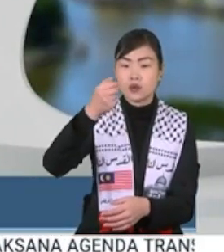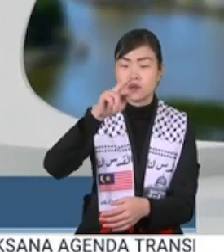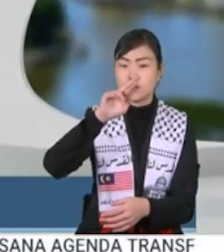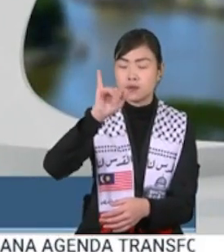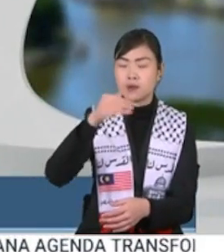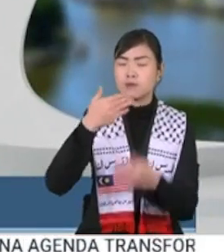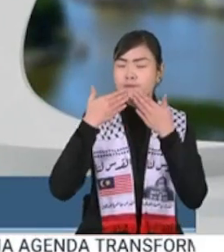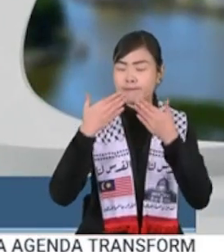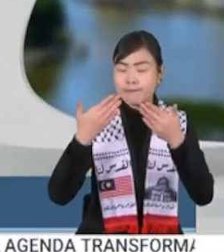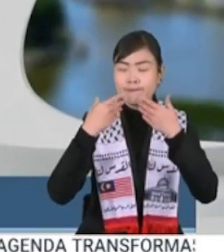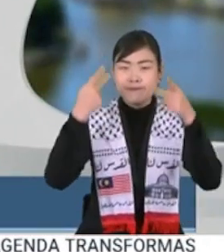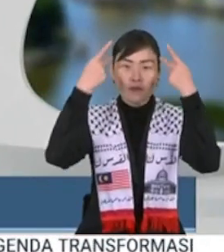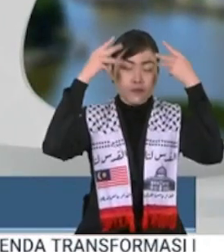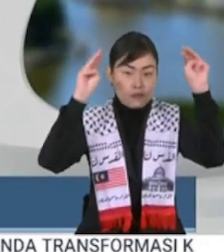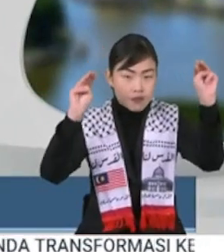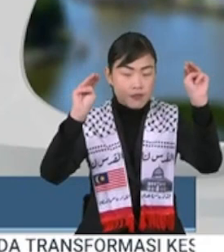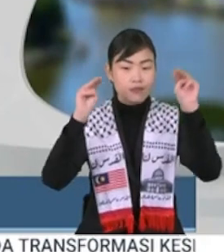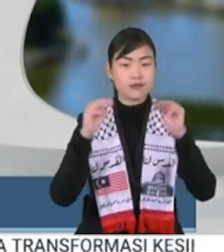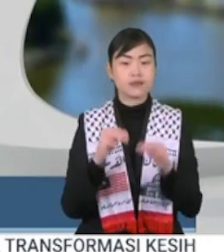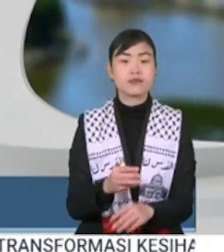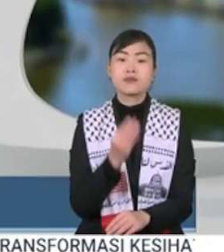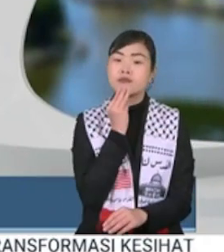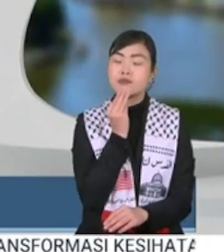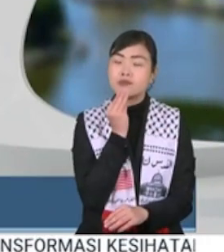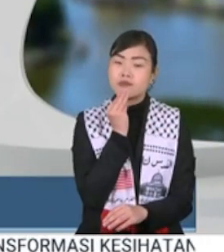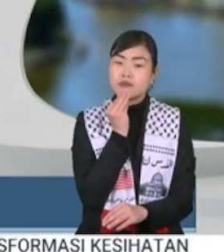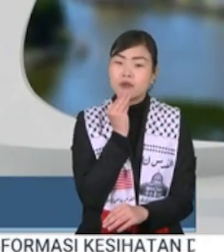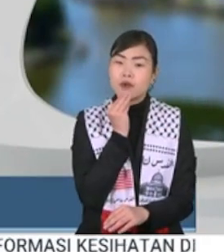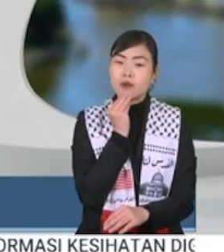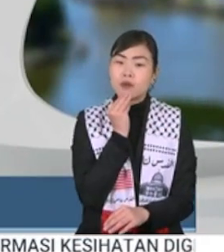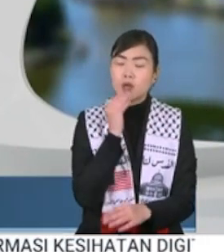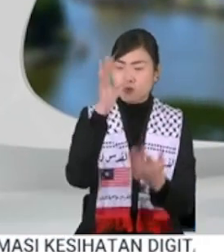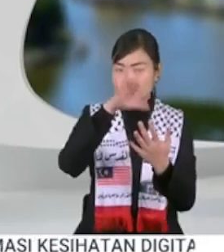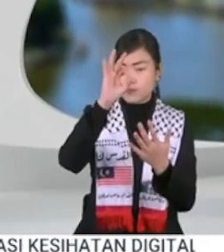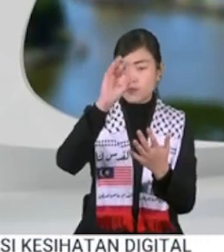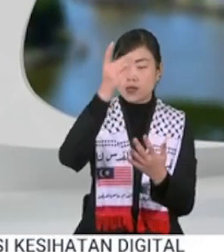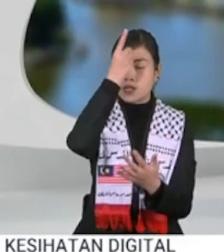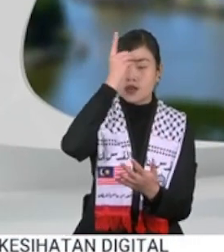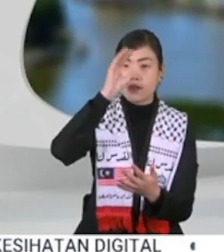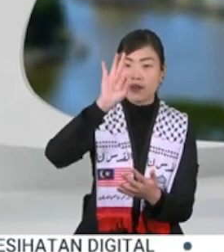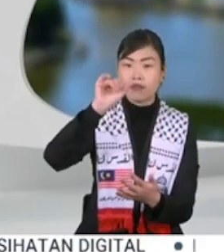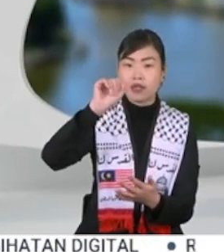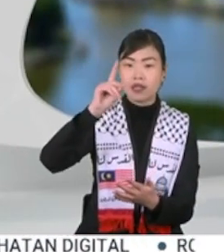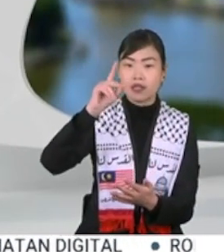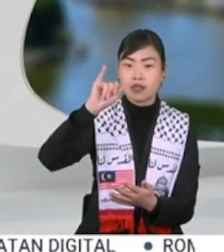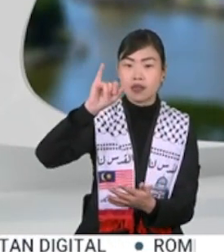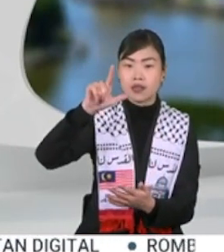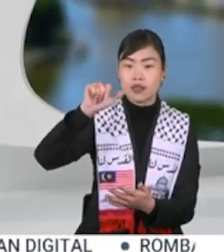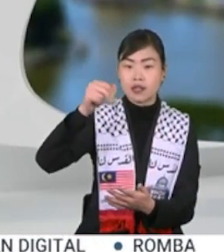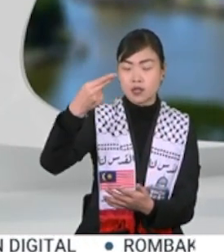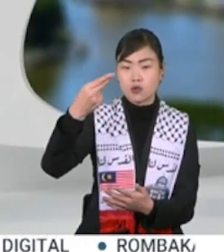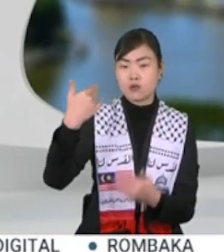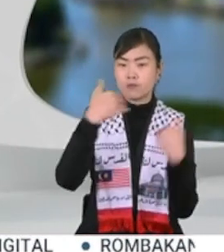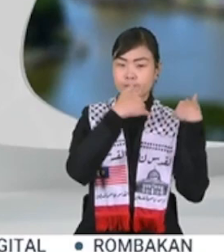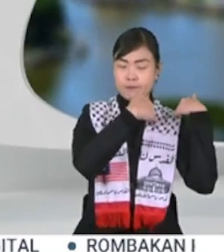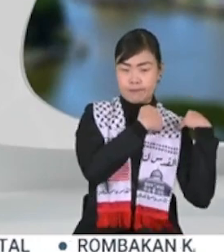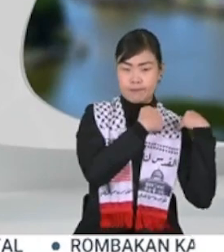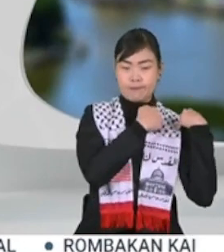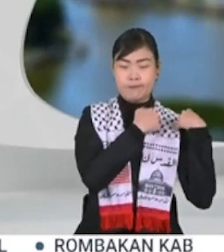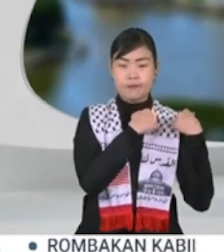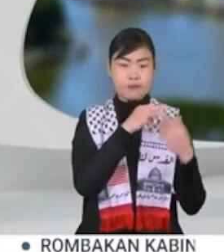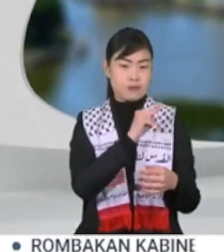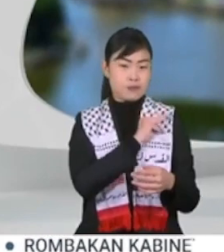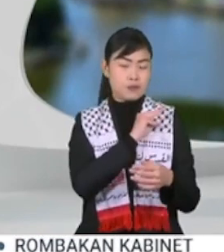berterima kasih kepada Perdana Menteri dat ser Anwar Ibrahim kerana melantik Datuk Seri Fadilah Yus untuk memegang portfolio menteri